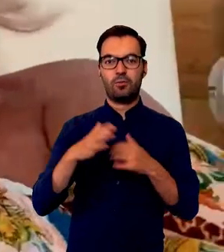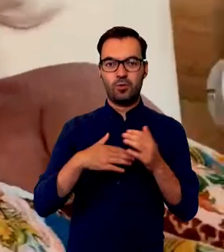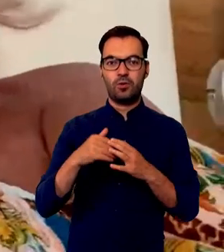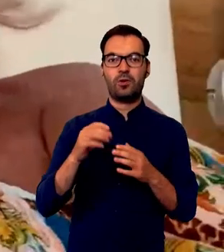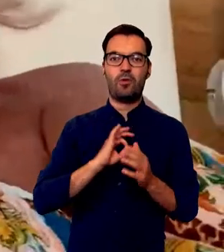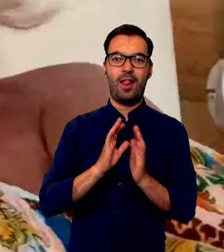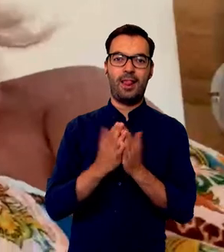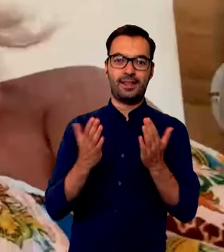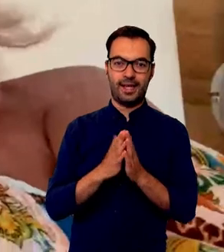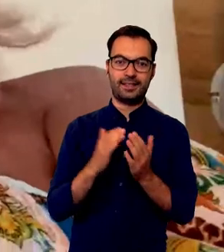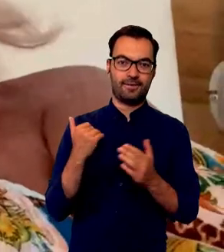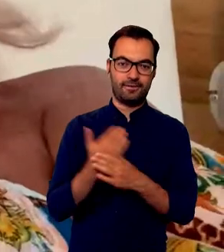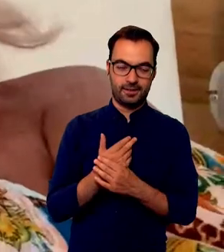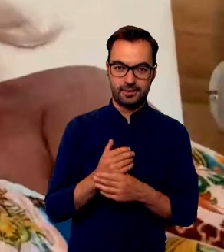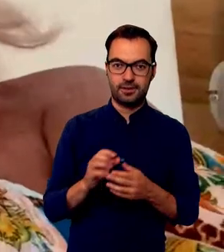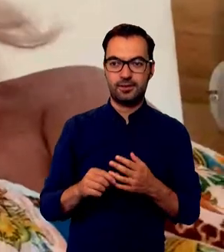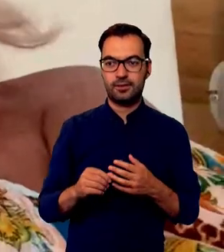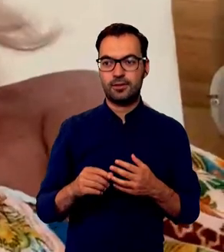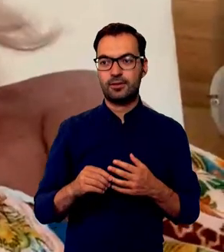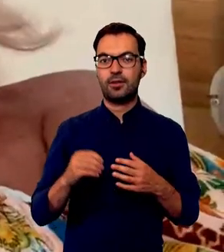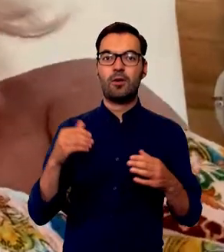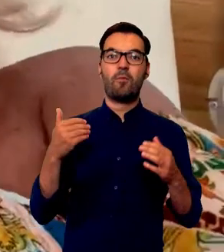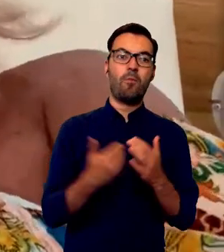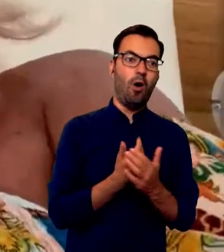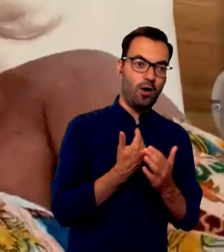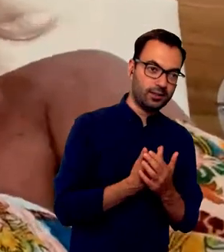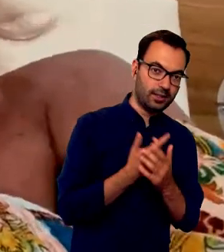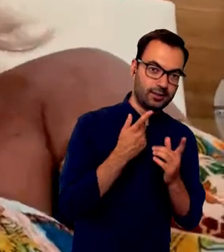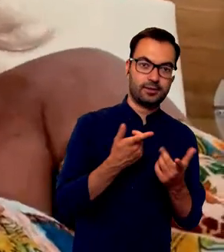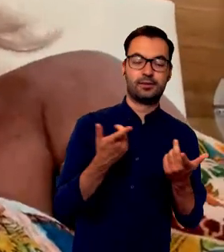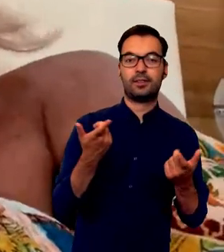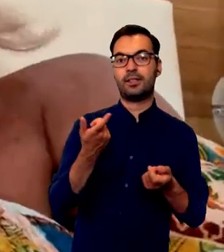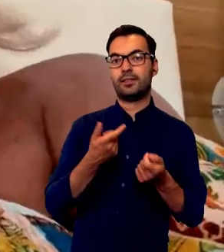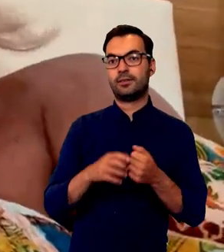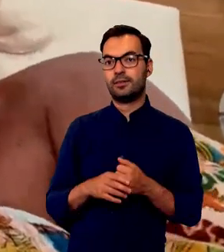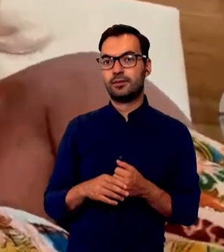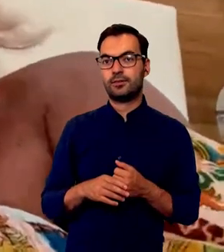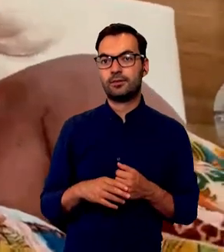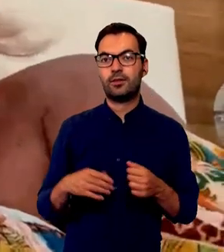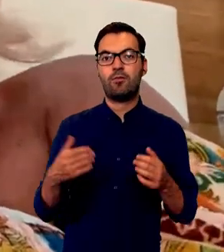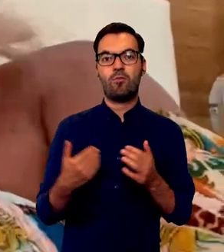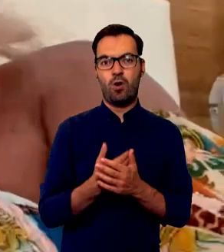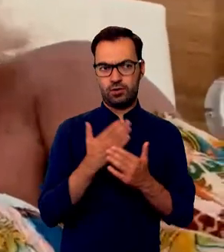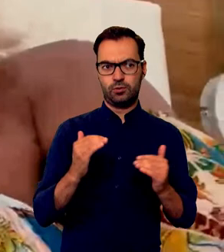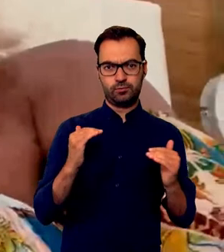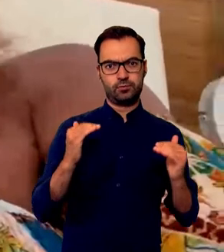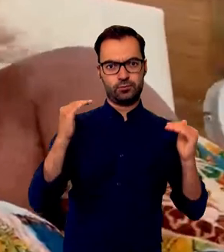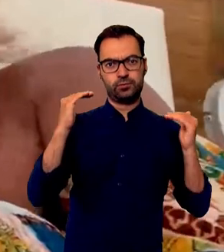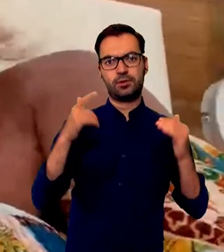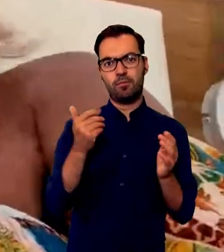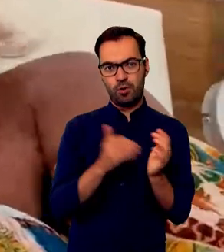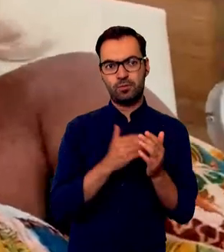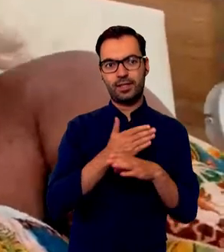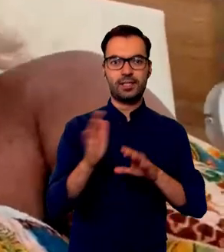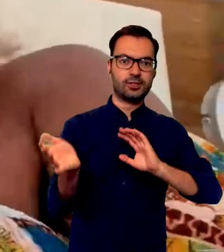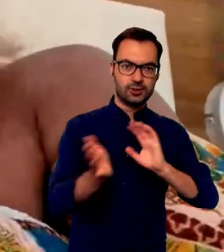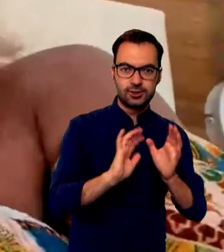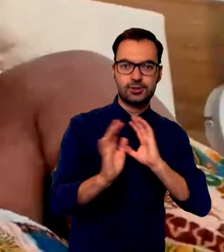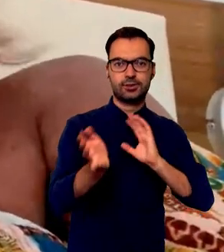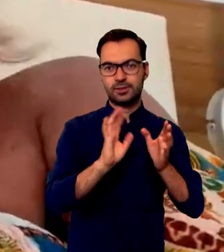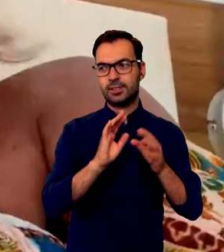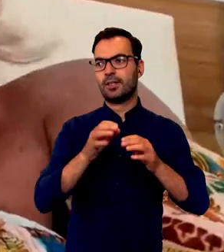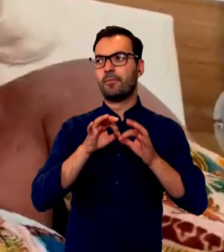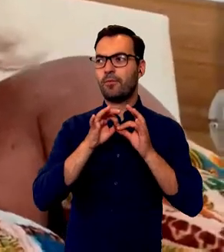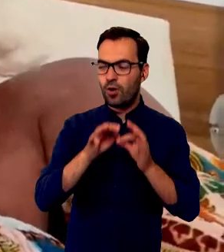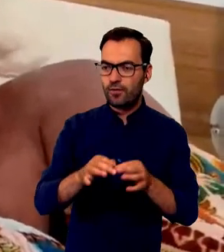markę literacką. Zbudowałam markę modową, ale ta modowa przecież mimo, że jest dojrzała, bardzo dojrzała, ona wymaga dalej opieki, ona wymaga